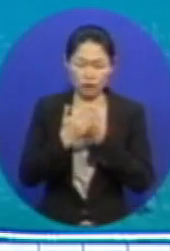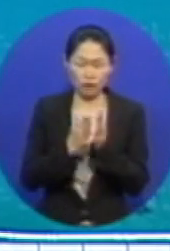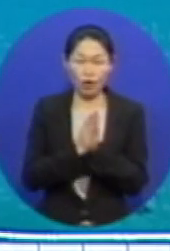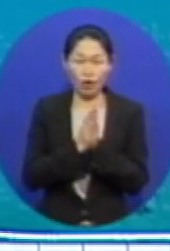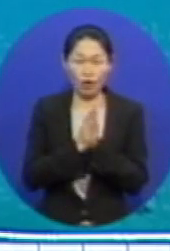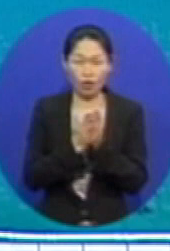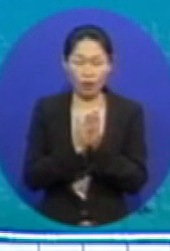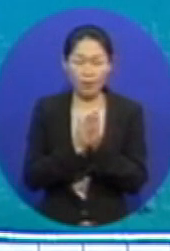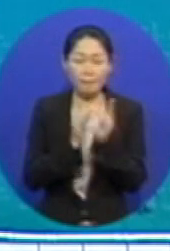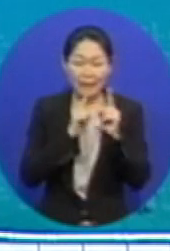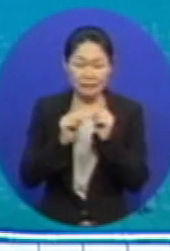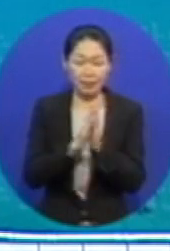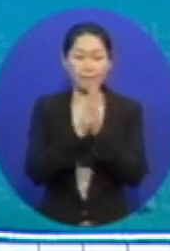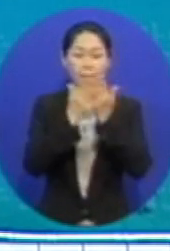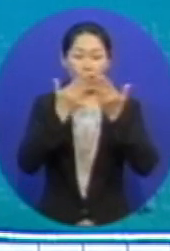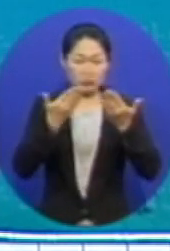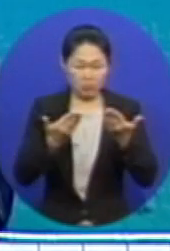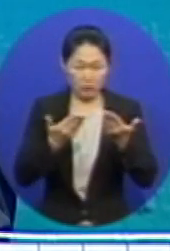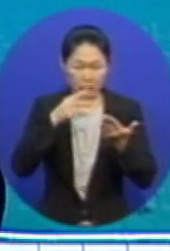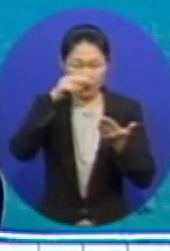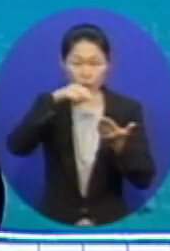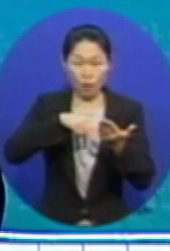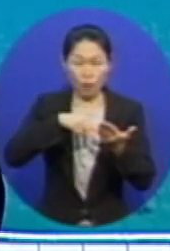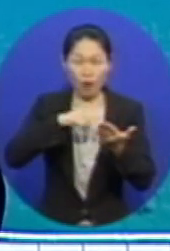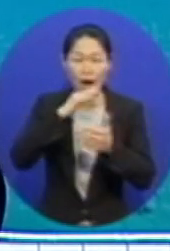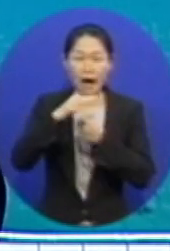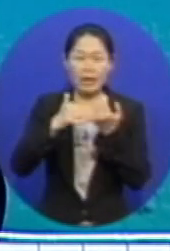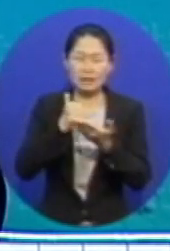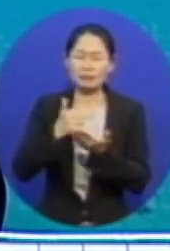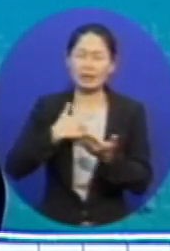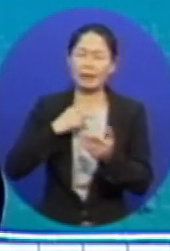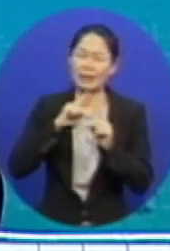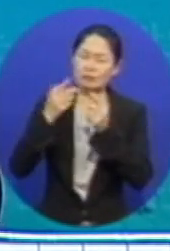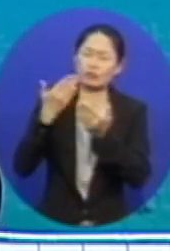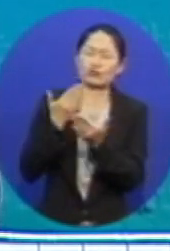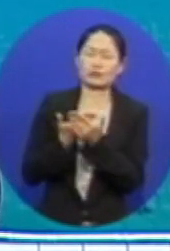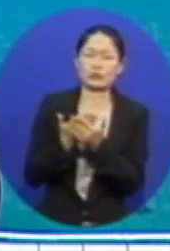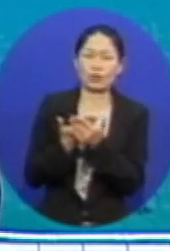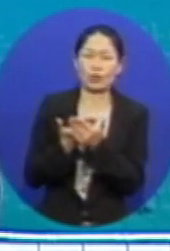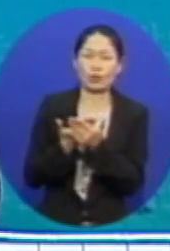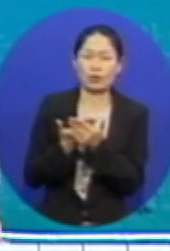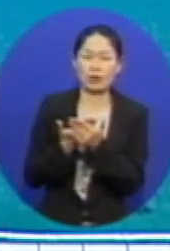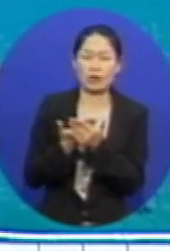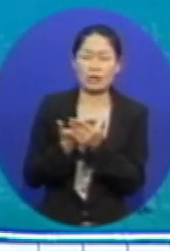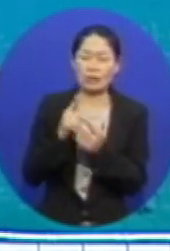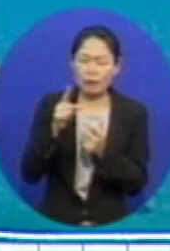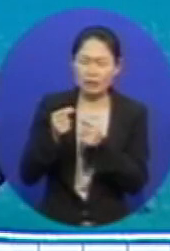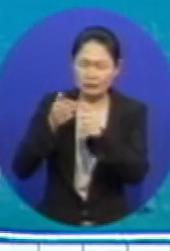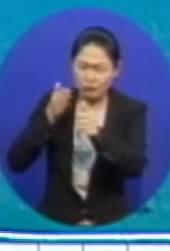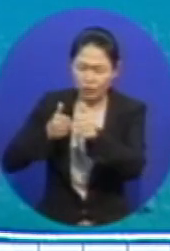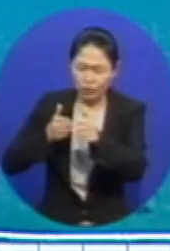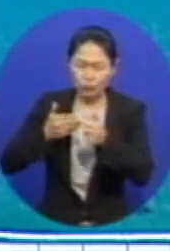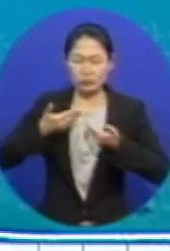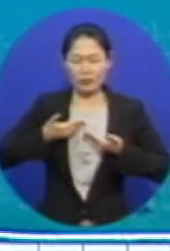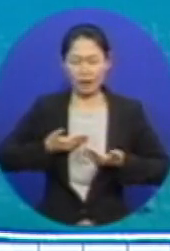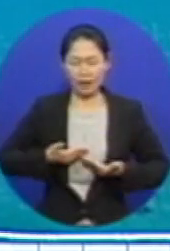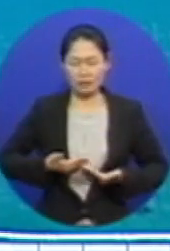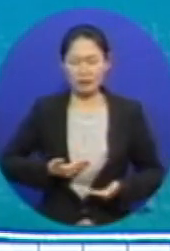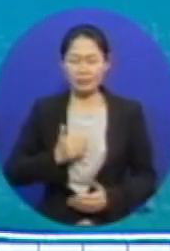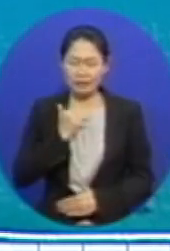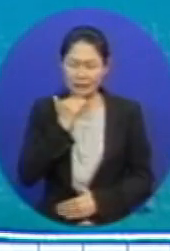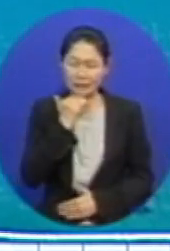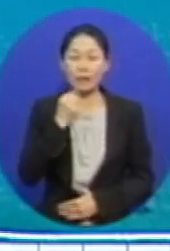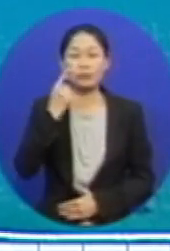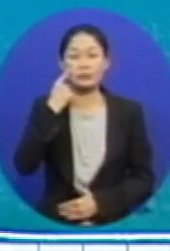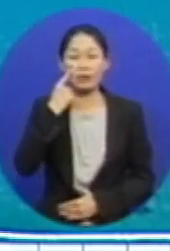펼쳐서 읽고 그리고 하나님 제게 말씀해 주십시오 그렇게 구하고 잠잠히 기자 해보세요